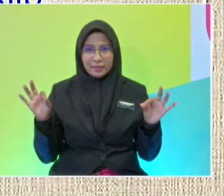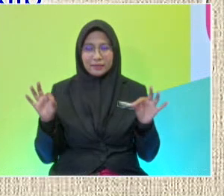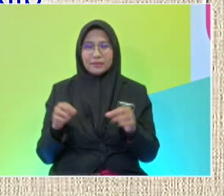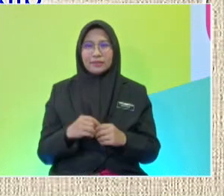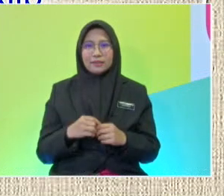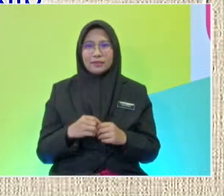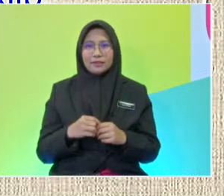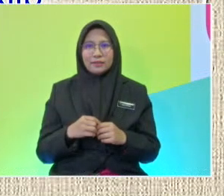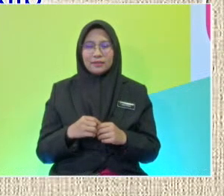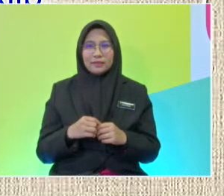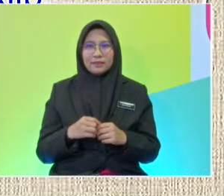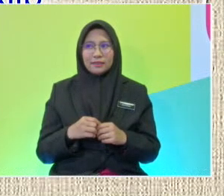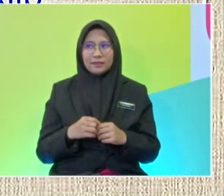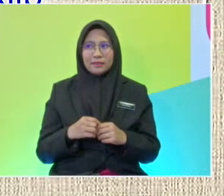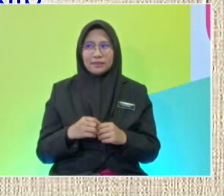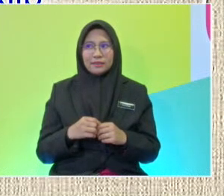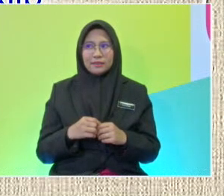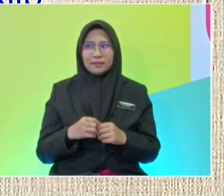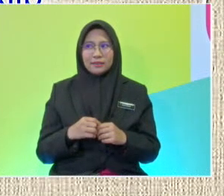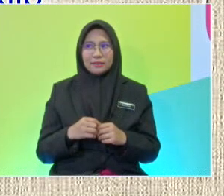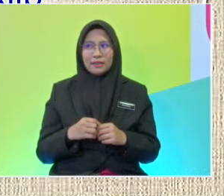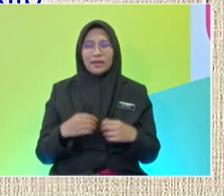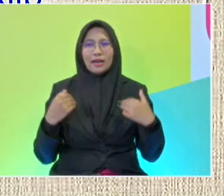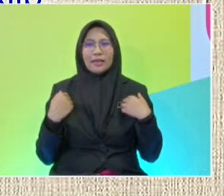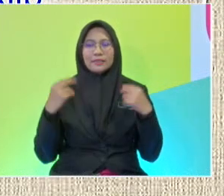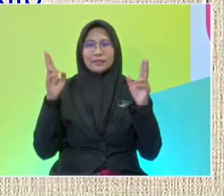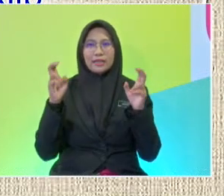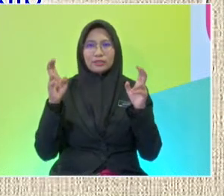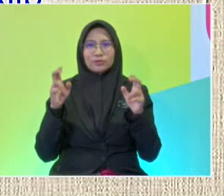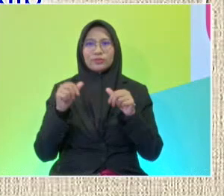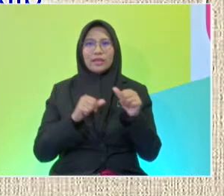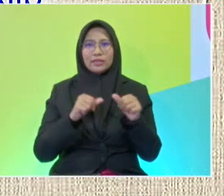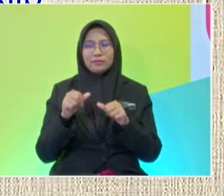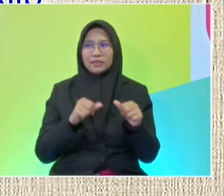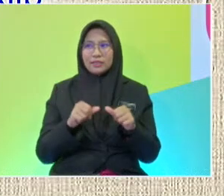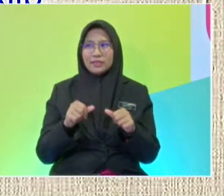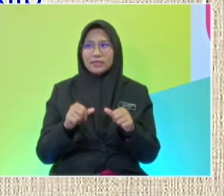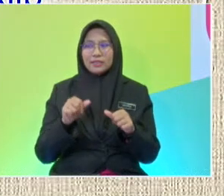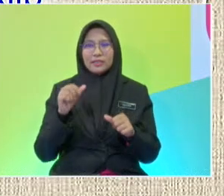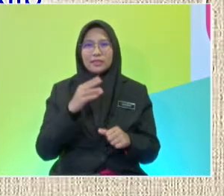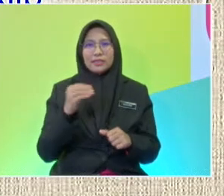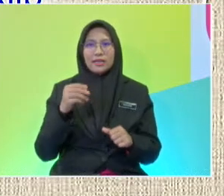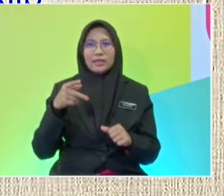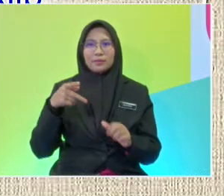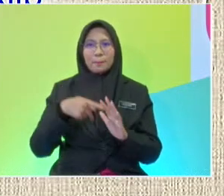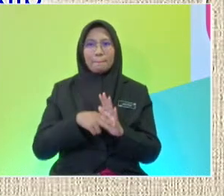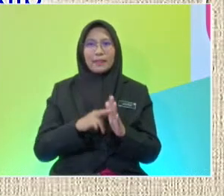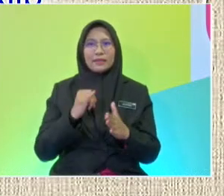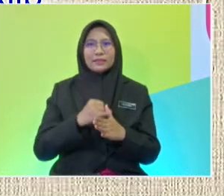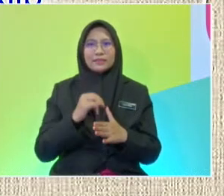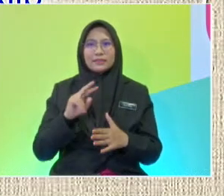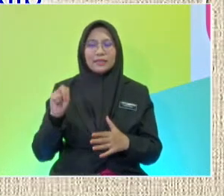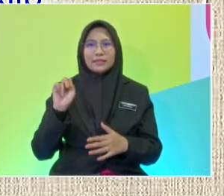pernyataan yang menyembah kembali tajuk attiwiti dan puisi yang telah dipelajari contoh dia fungsi-fungsi